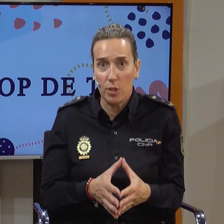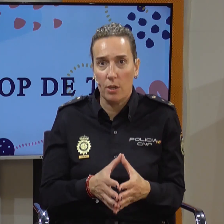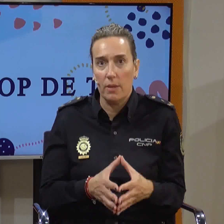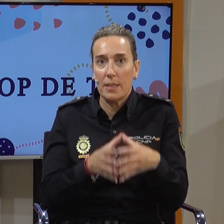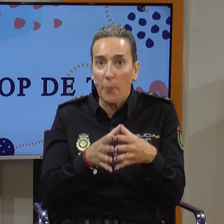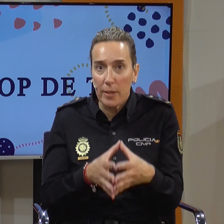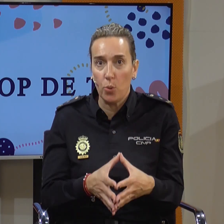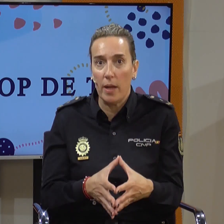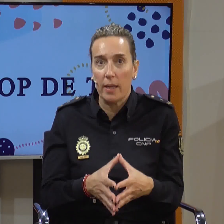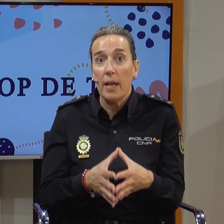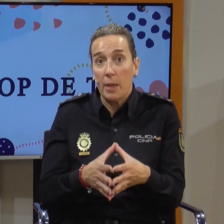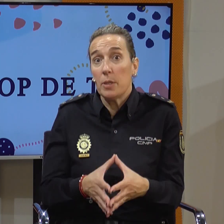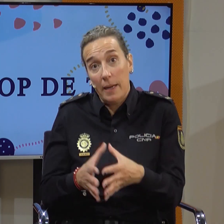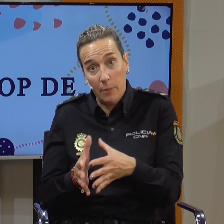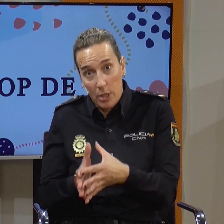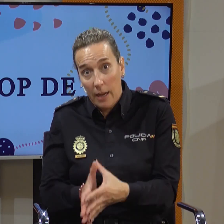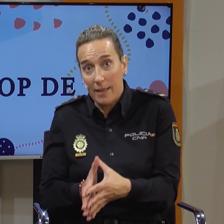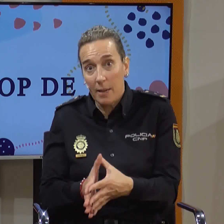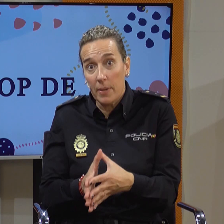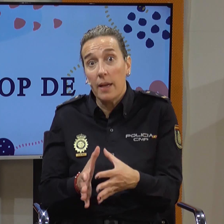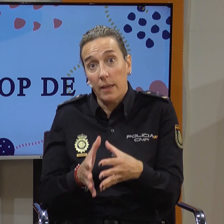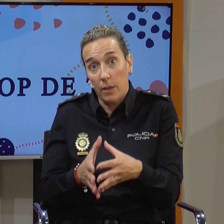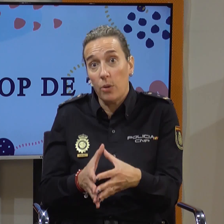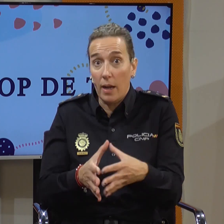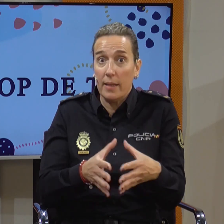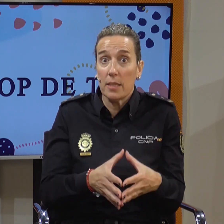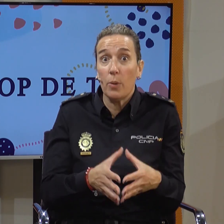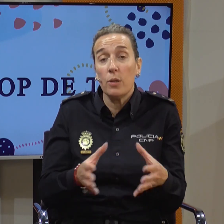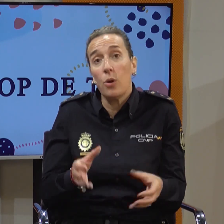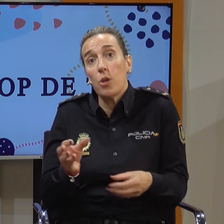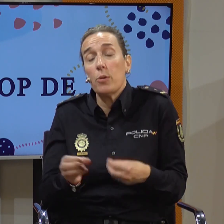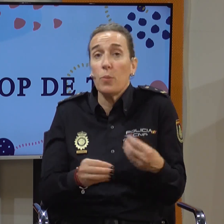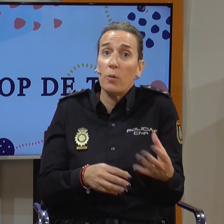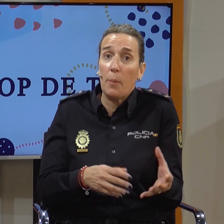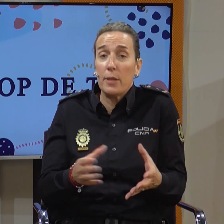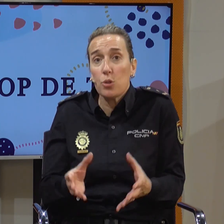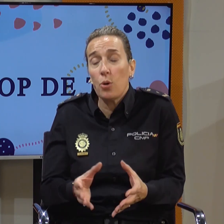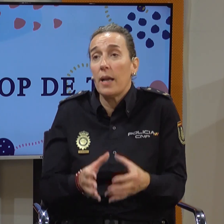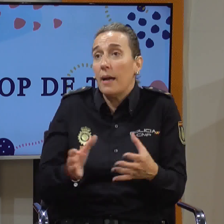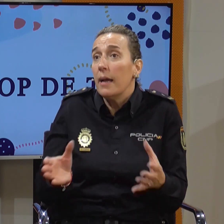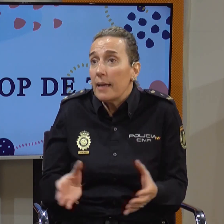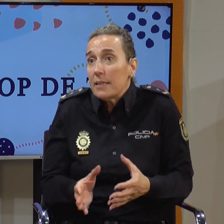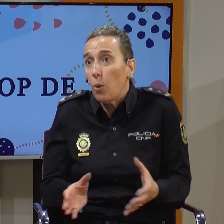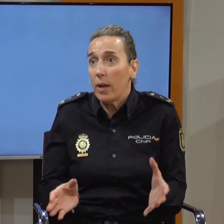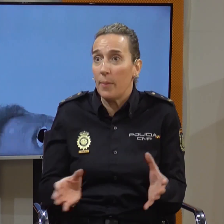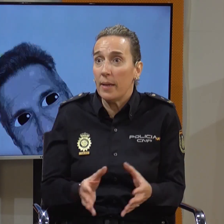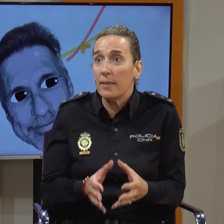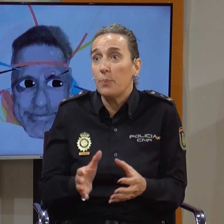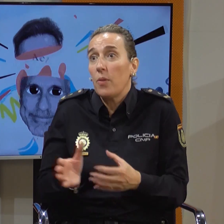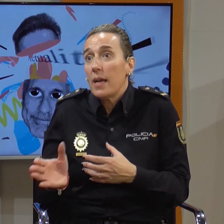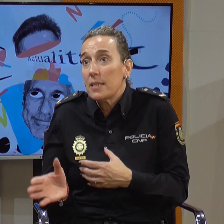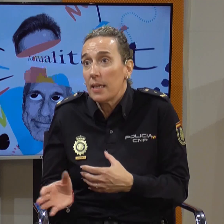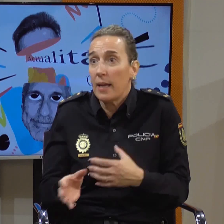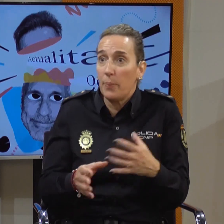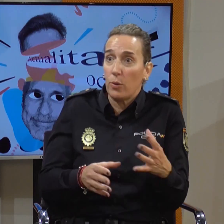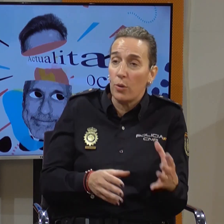per això, estem per ajudar, i més val que ens enganyem que no, al correcte. Dia següent, no, jo vos veuré una persona que segurament